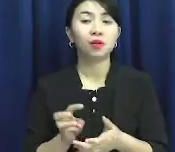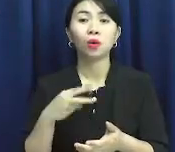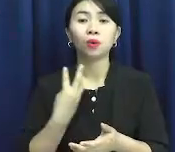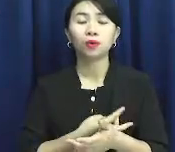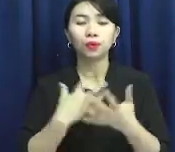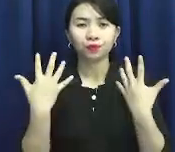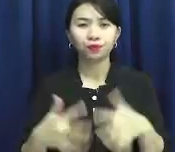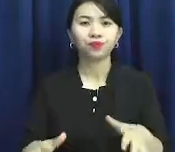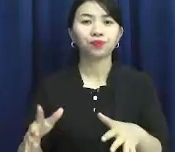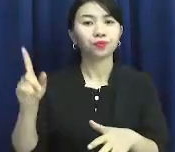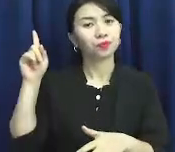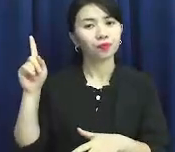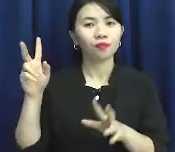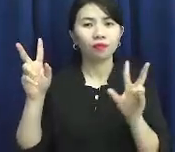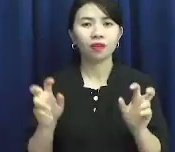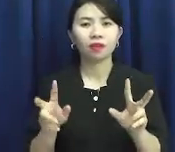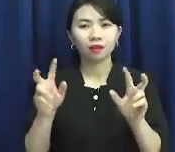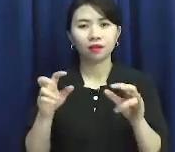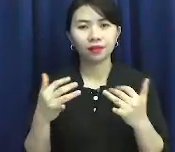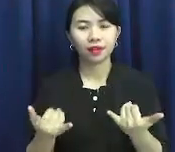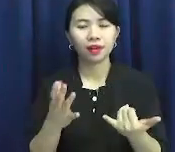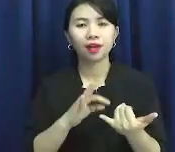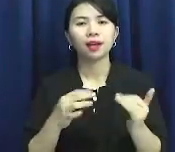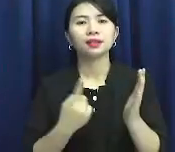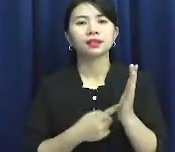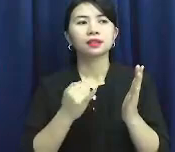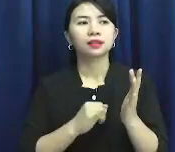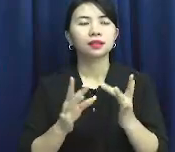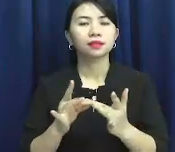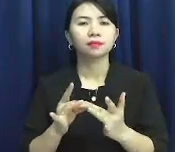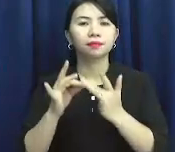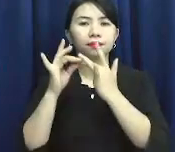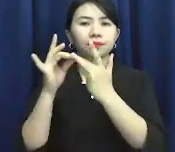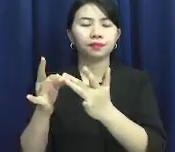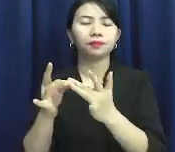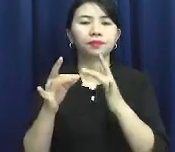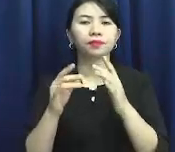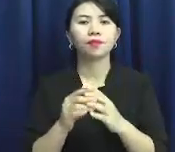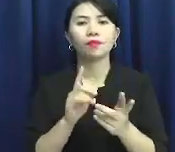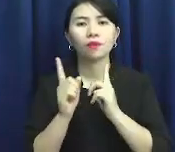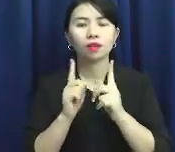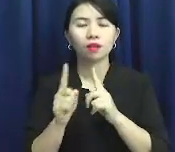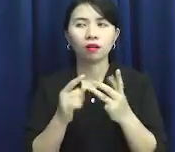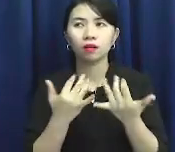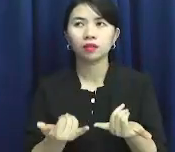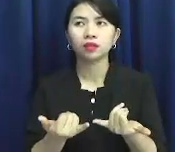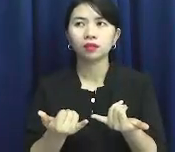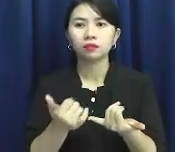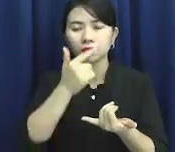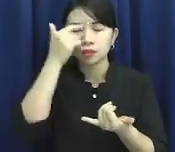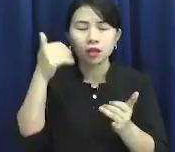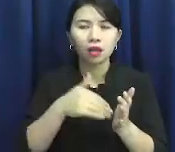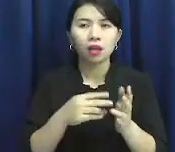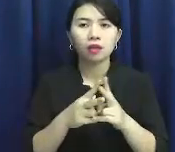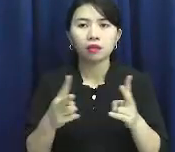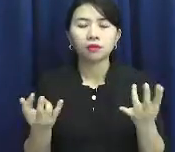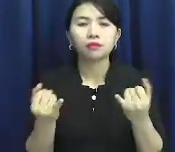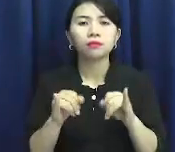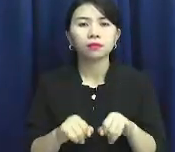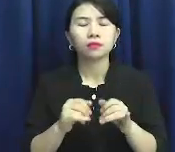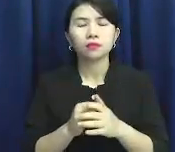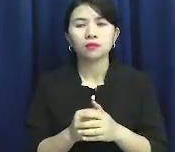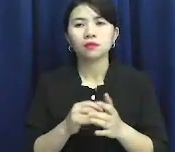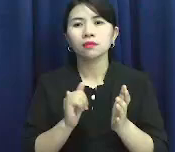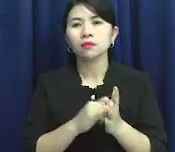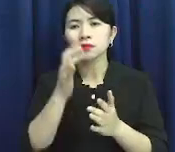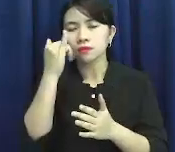week, ngayon ay mga special episodes for this Christmas season dahil napaka-importante na may tama talaga. Kaya ganun nga